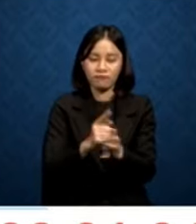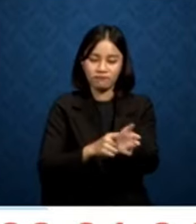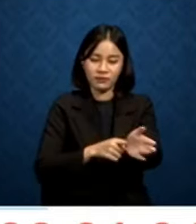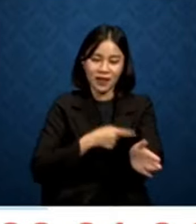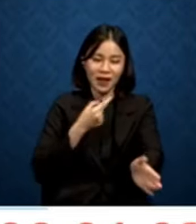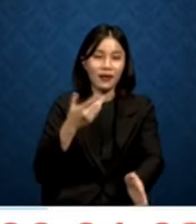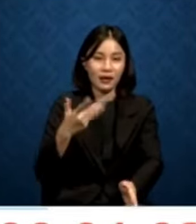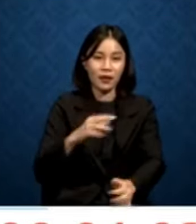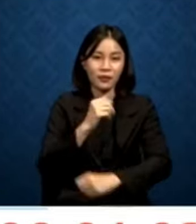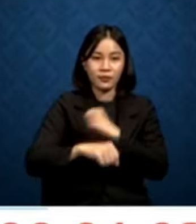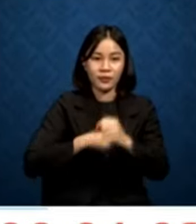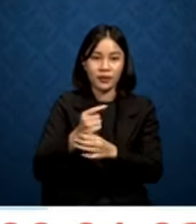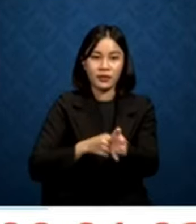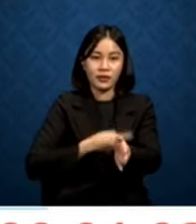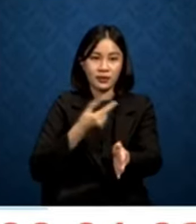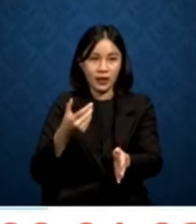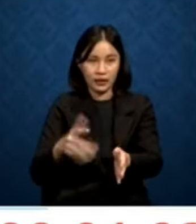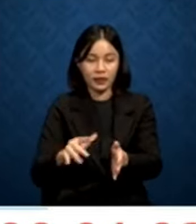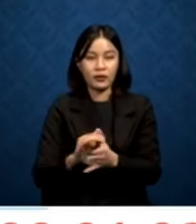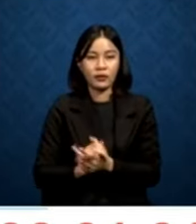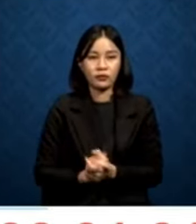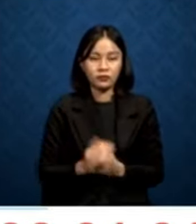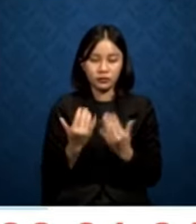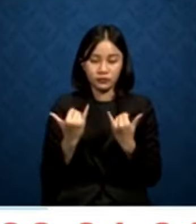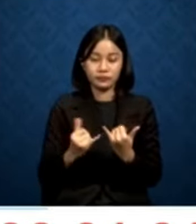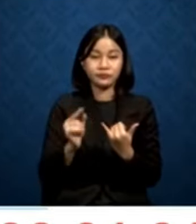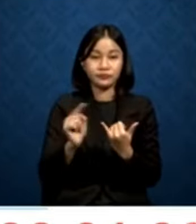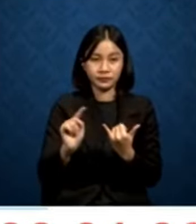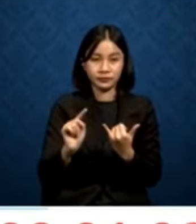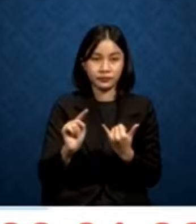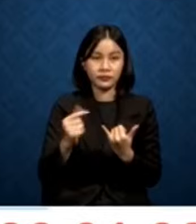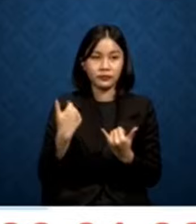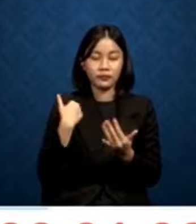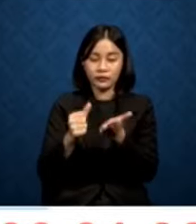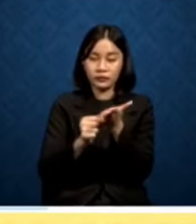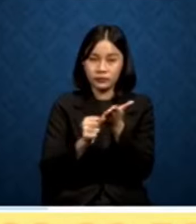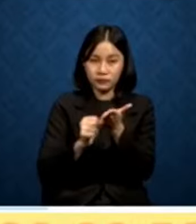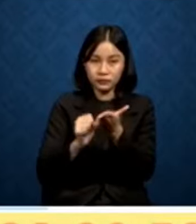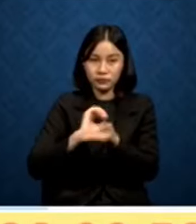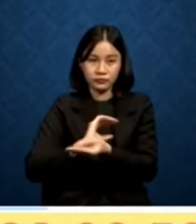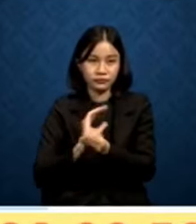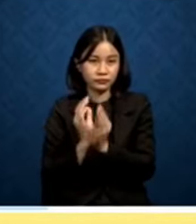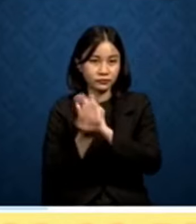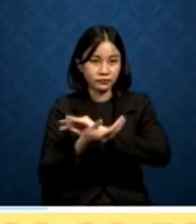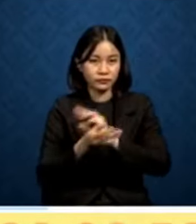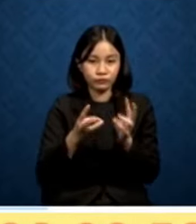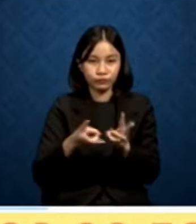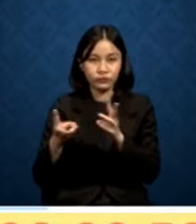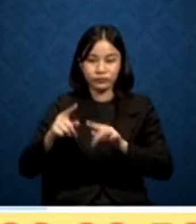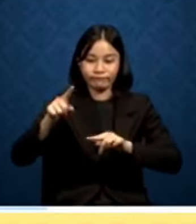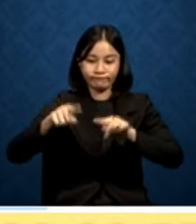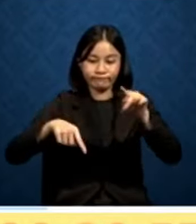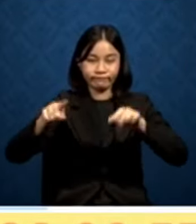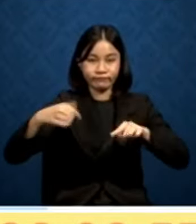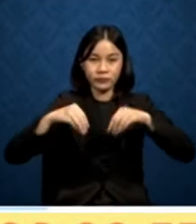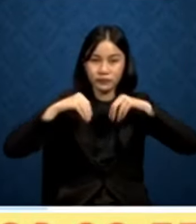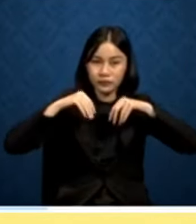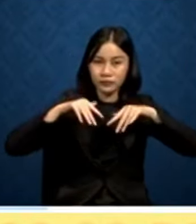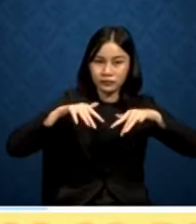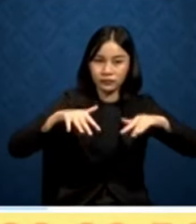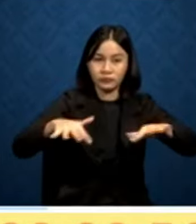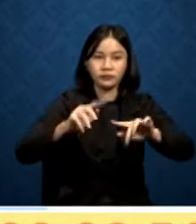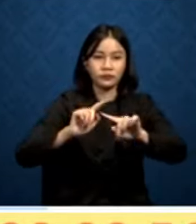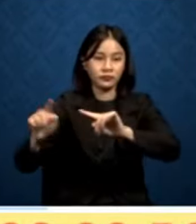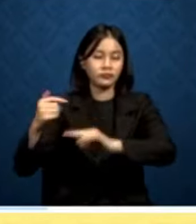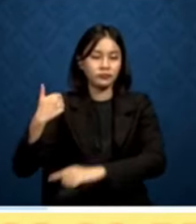แล้วหลายปีปัจุบัก็มีการปรับเปลยน มรแบทหรากลายแแ่ให่เปวงกว้าง